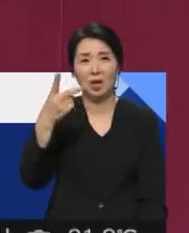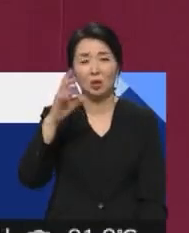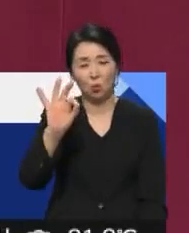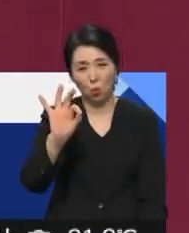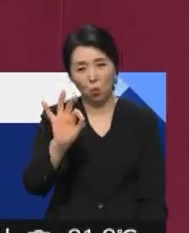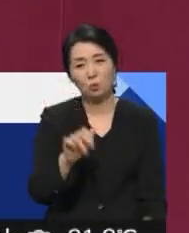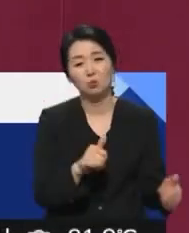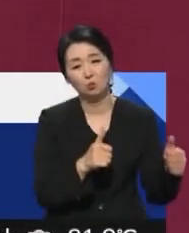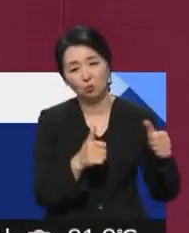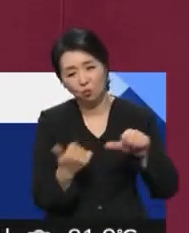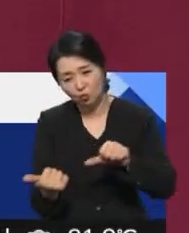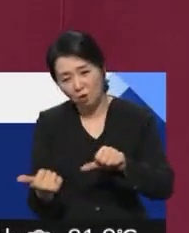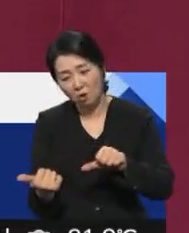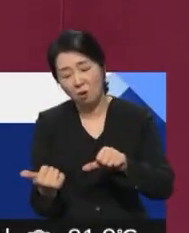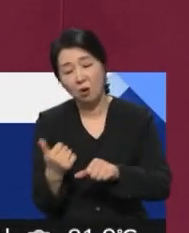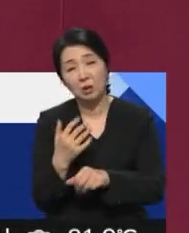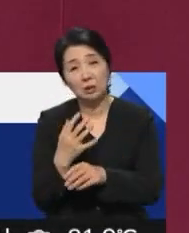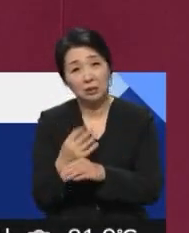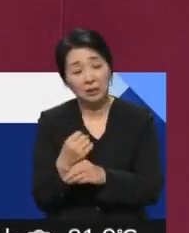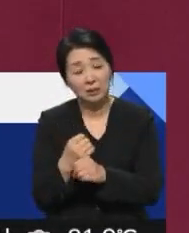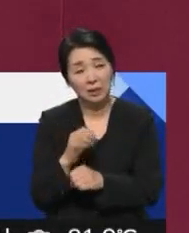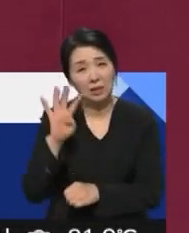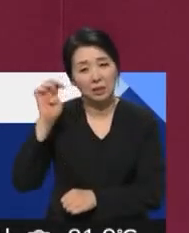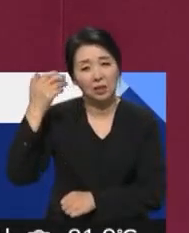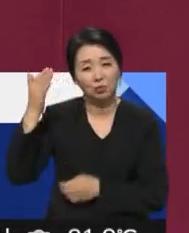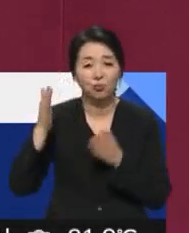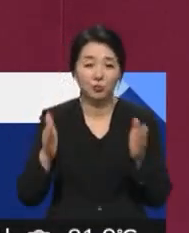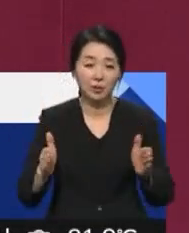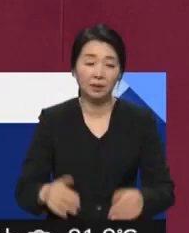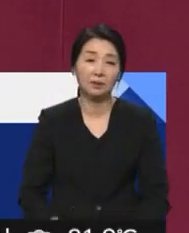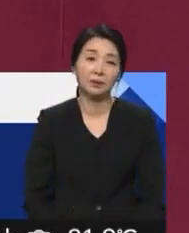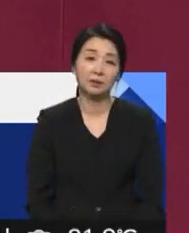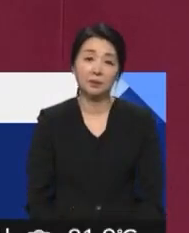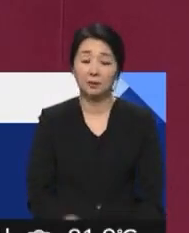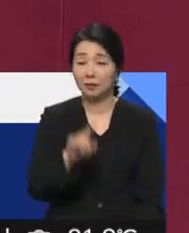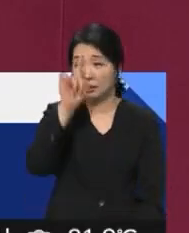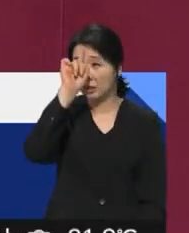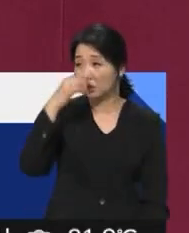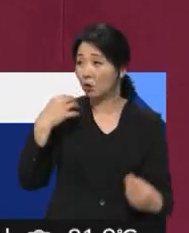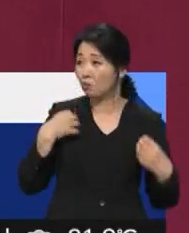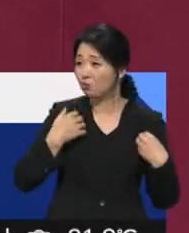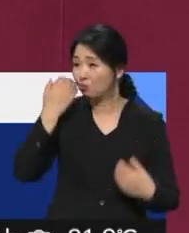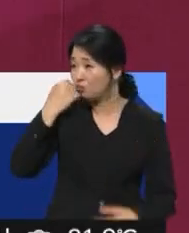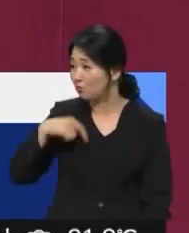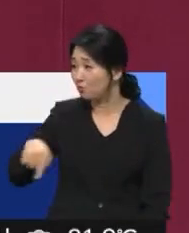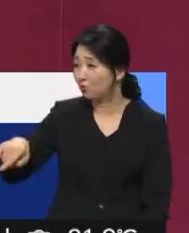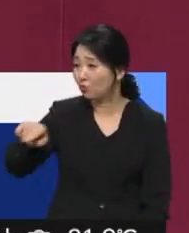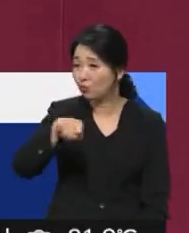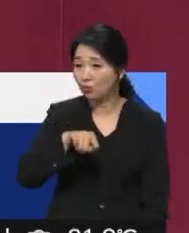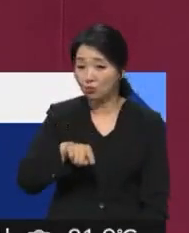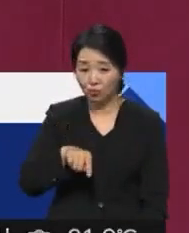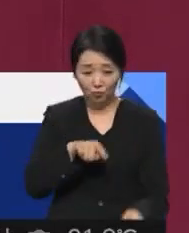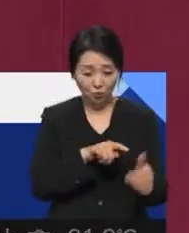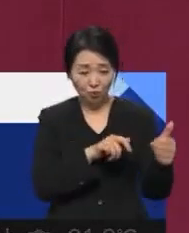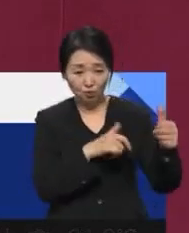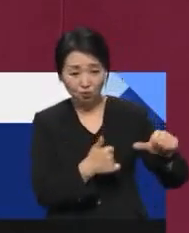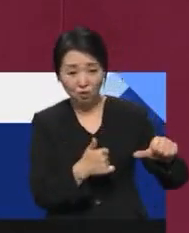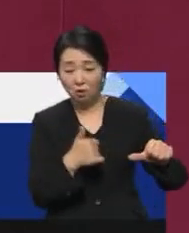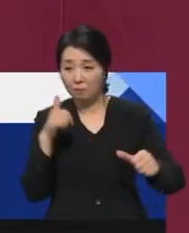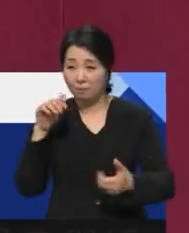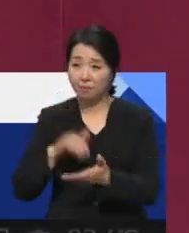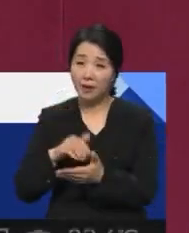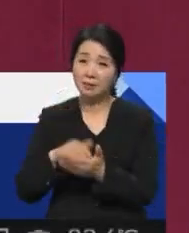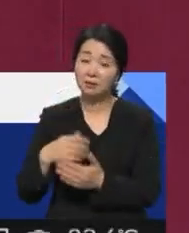지 49일째 되는 날입니다. 하지만 정부 누구도 이 죽음에 대해서